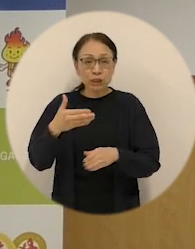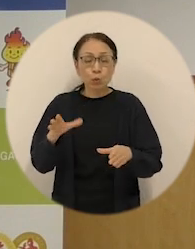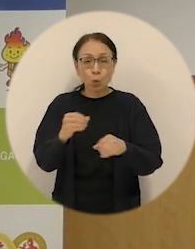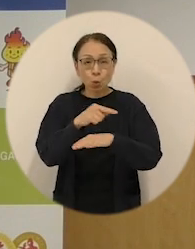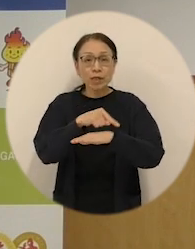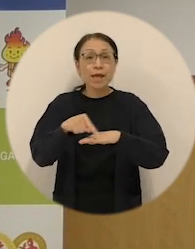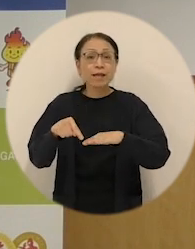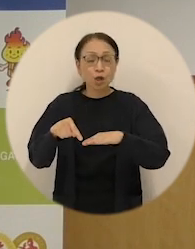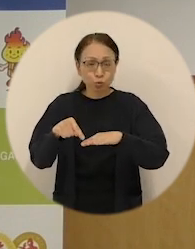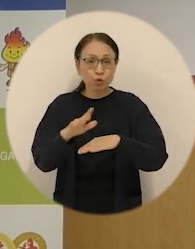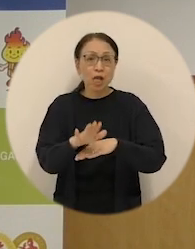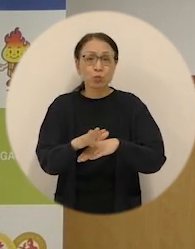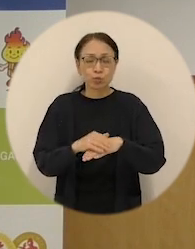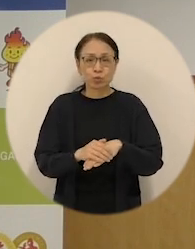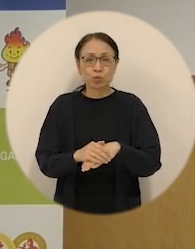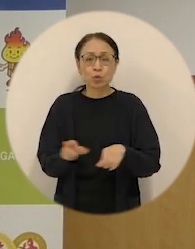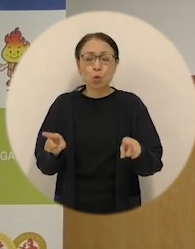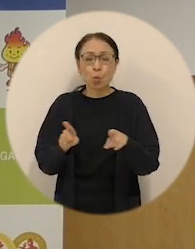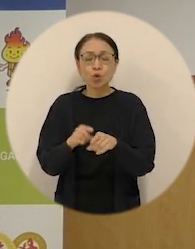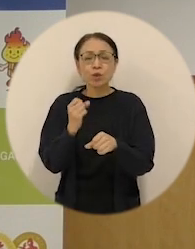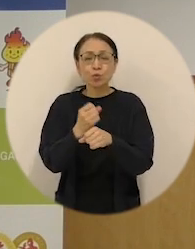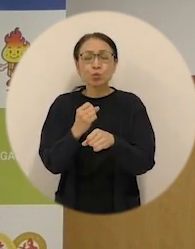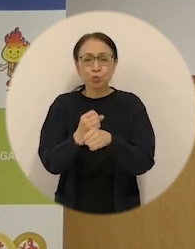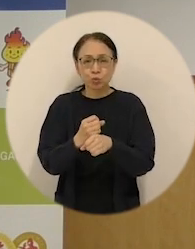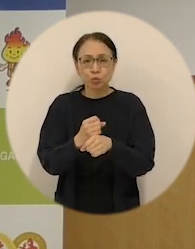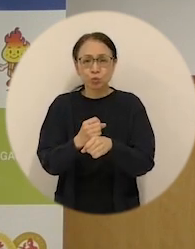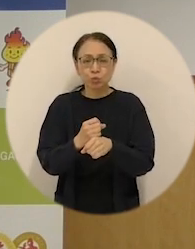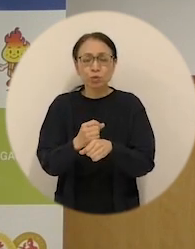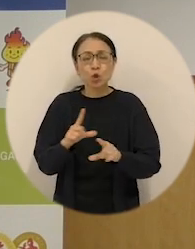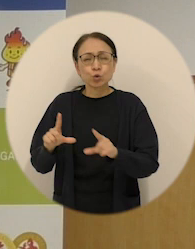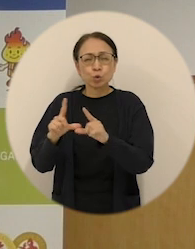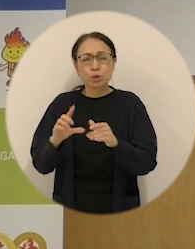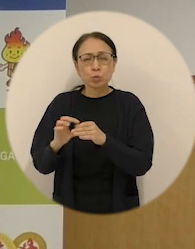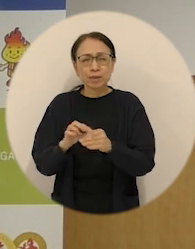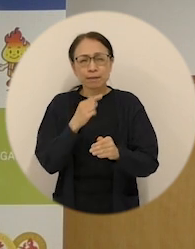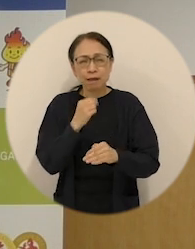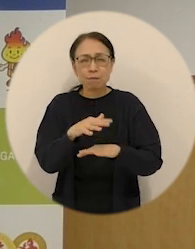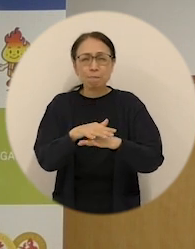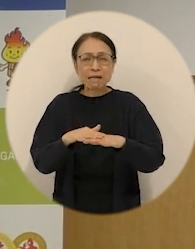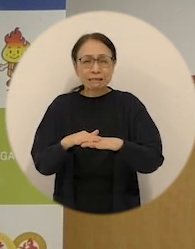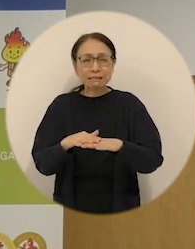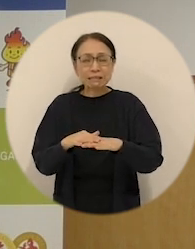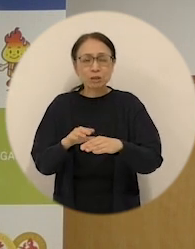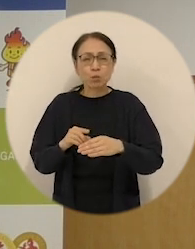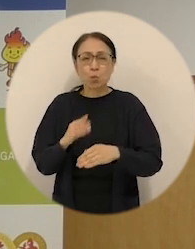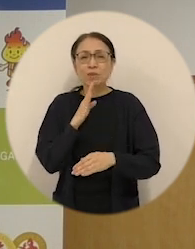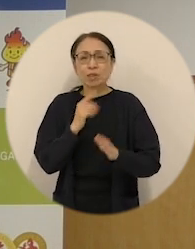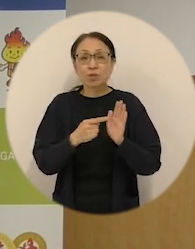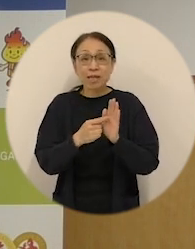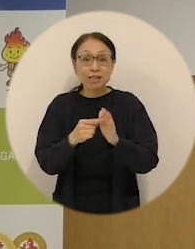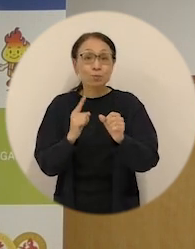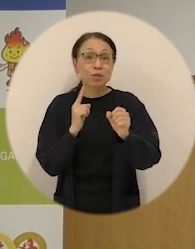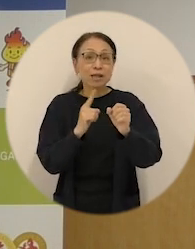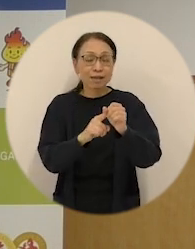の将来都市像である、共に作る住み続けたい街須賀川の実現に向けた取り組みの推進をはじ